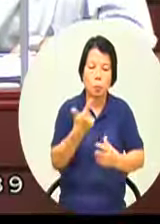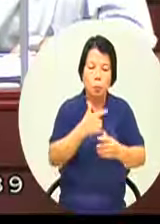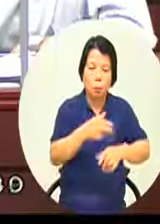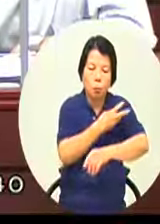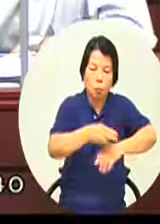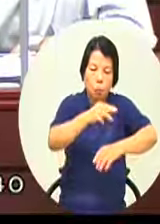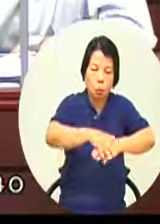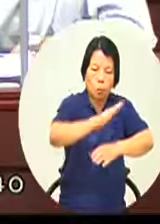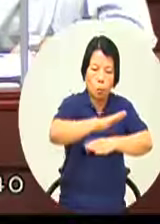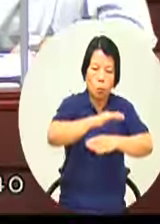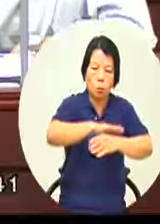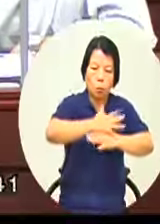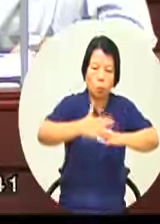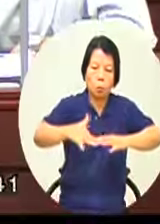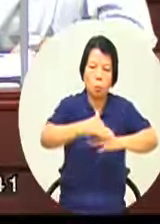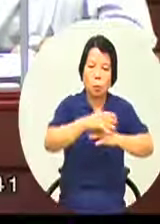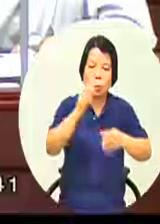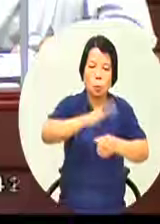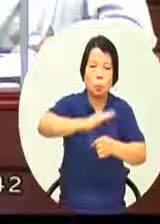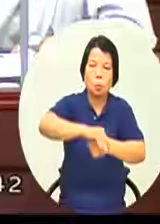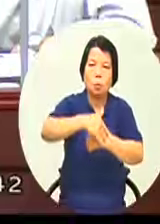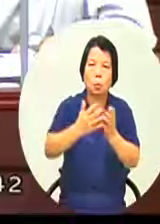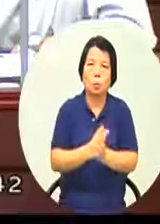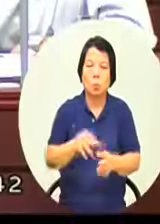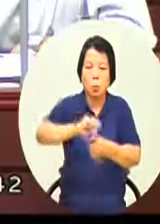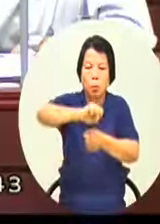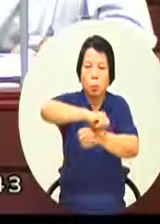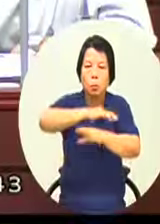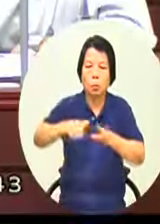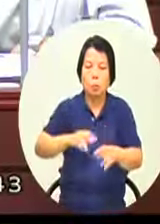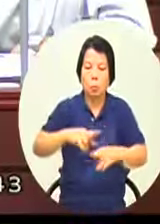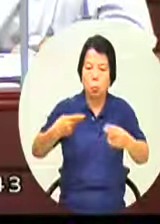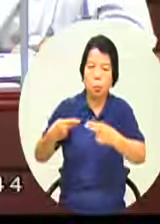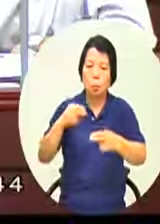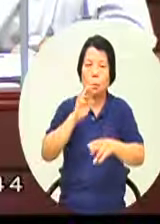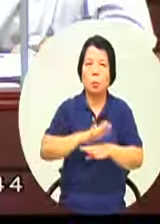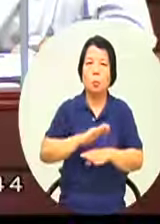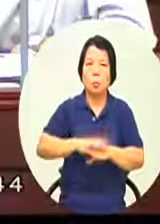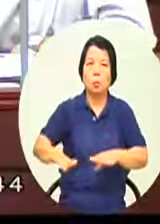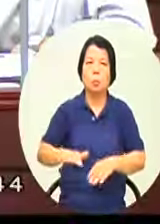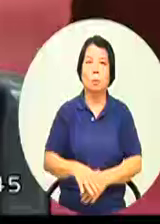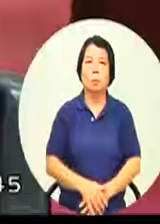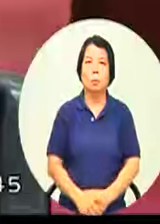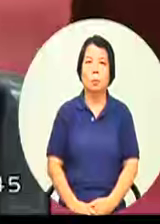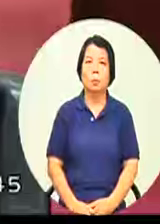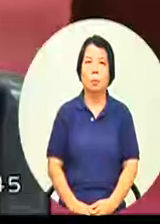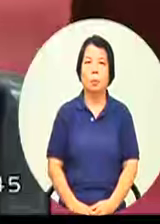孔盖、泄水孔，我们会再增加，大概做以上的改善。